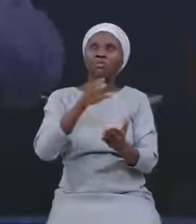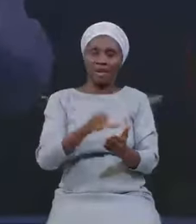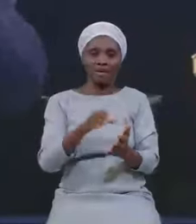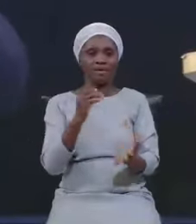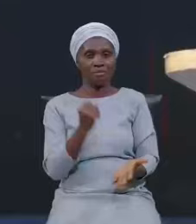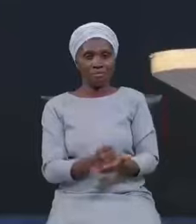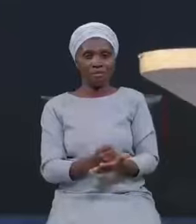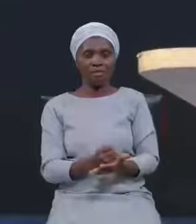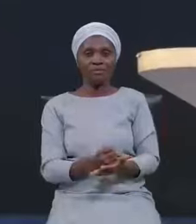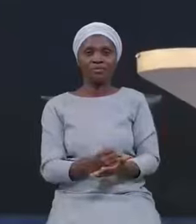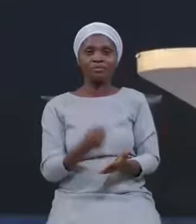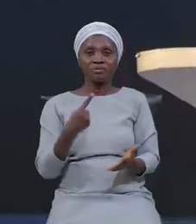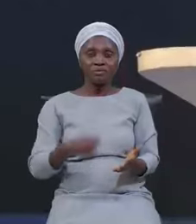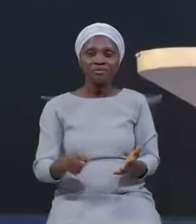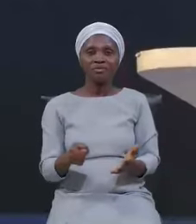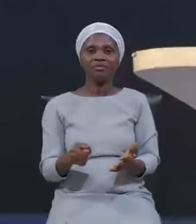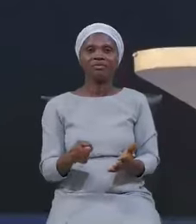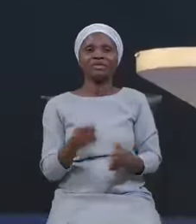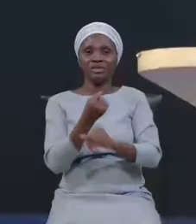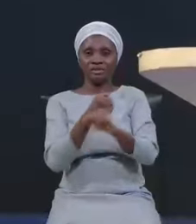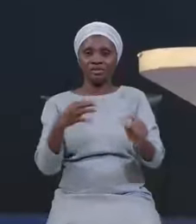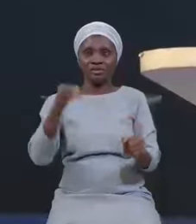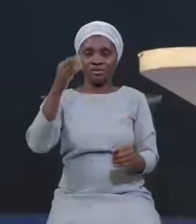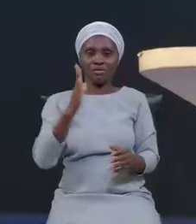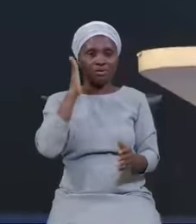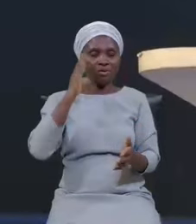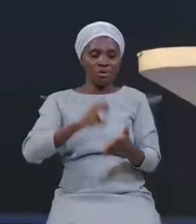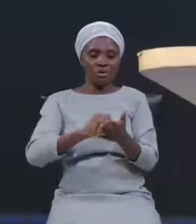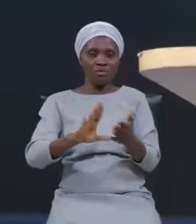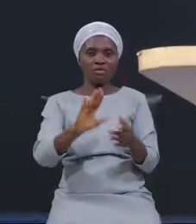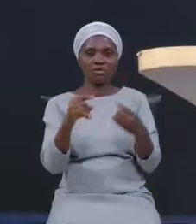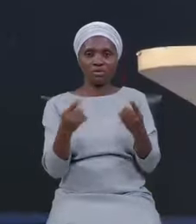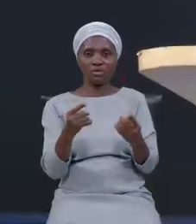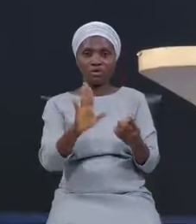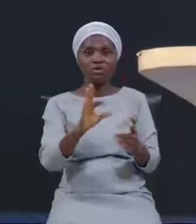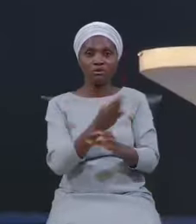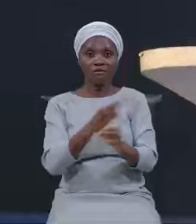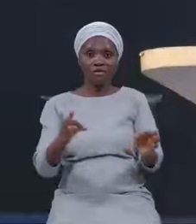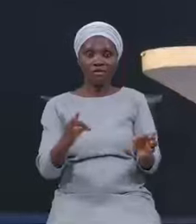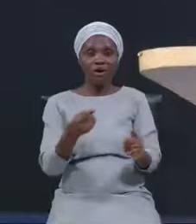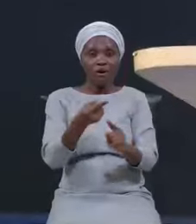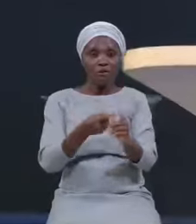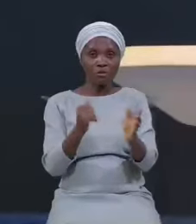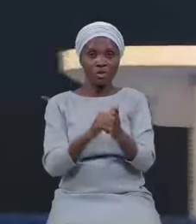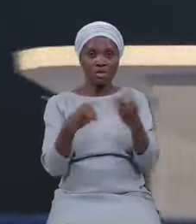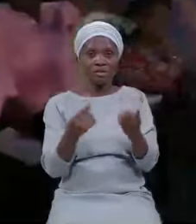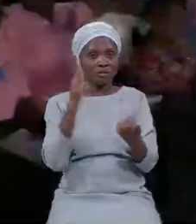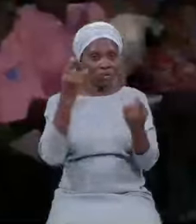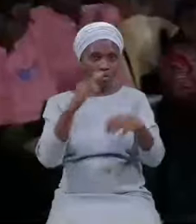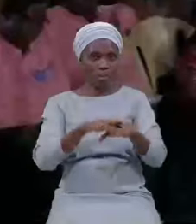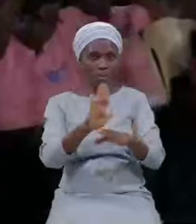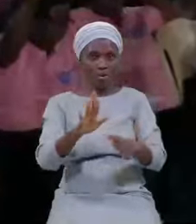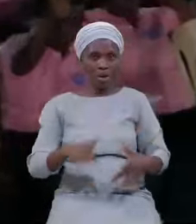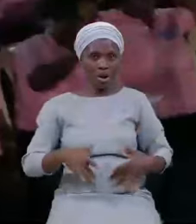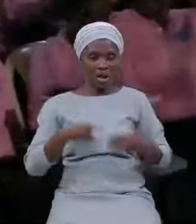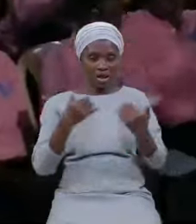l'enlèvement, la libération de tes péchés te parviendra ce soir au nom de Jésus.